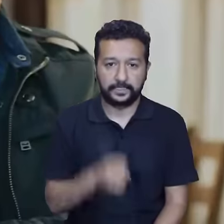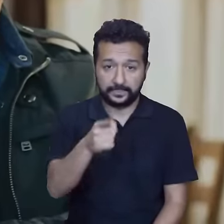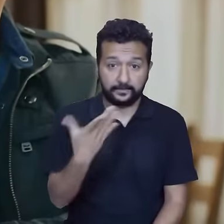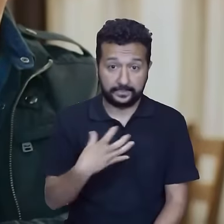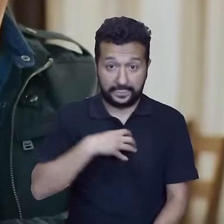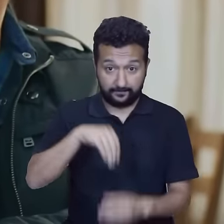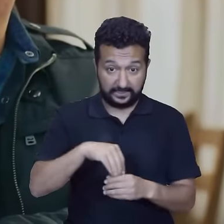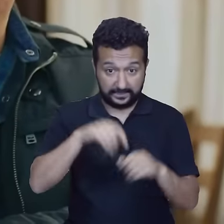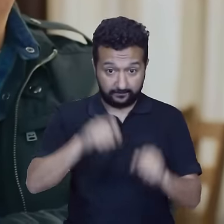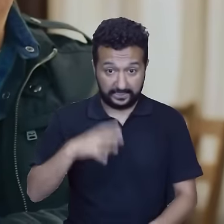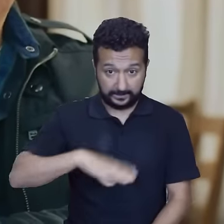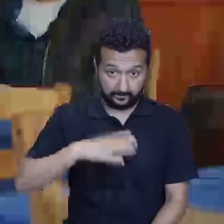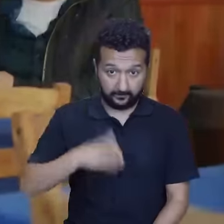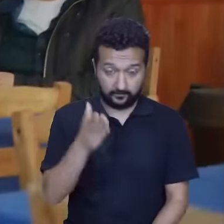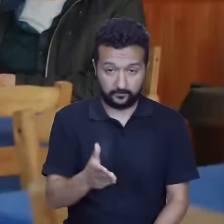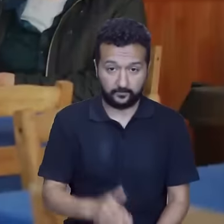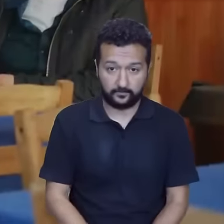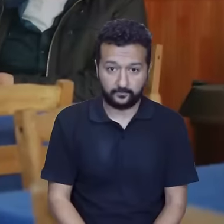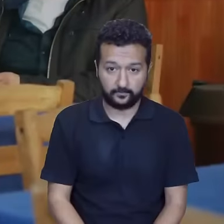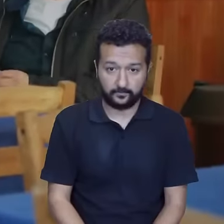Sanki kendim için şey yapıyorum, istiyorum yani.